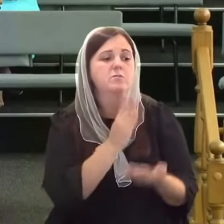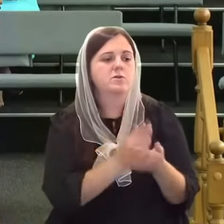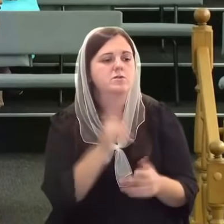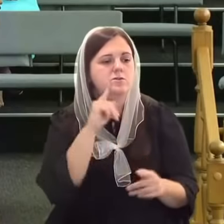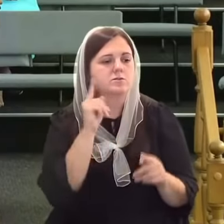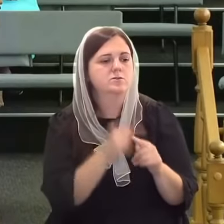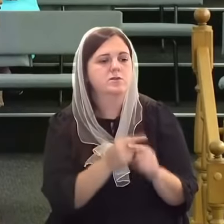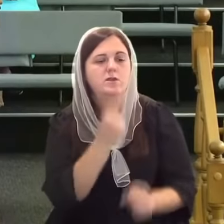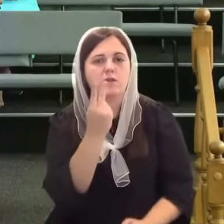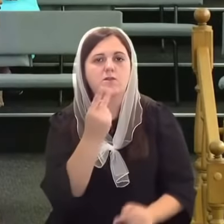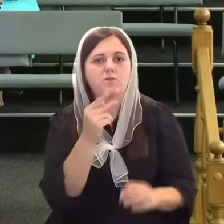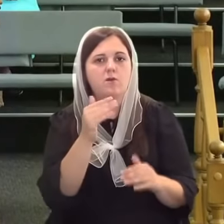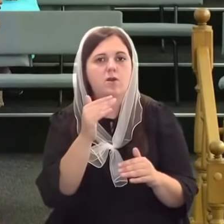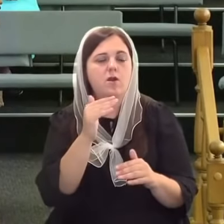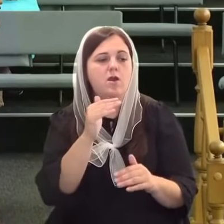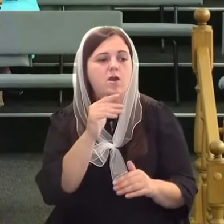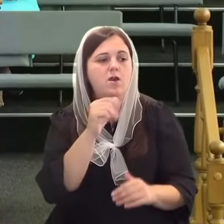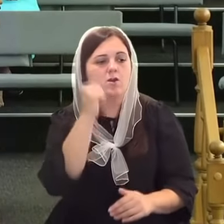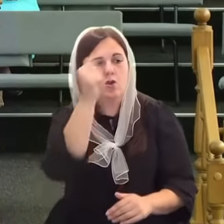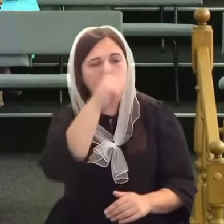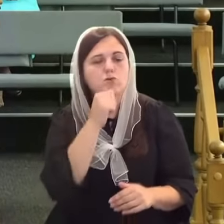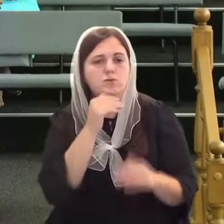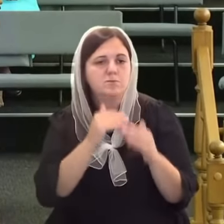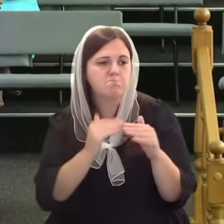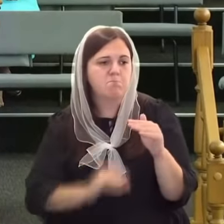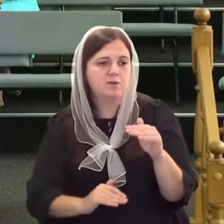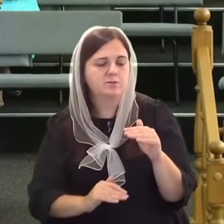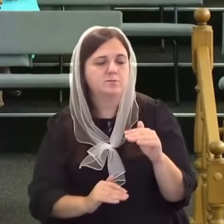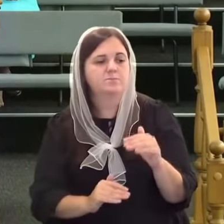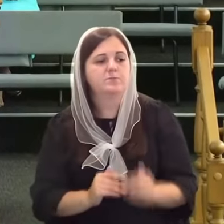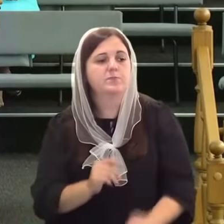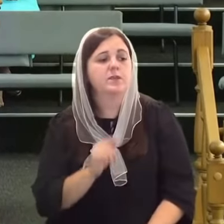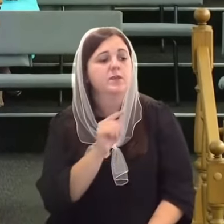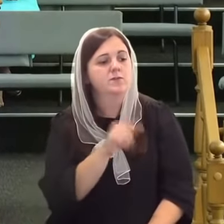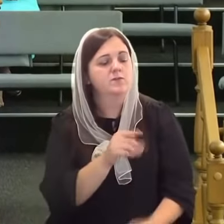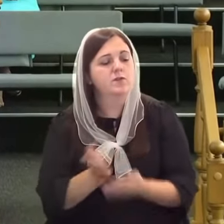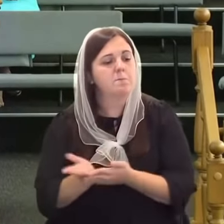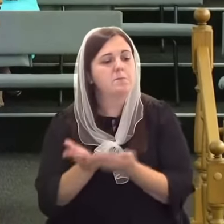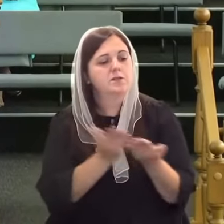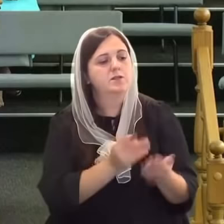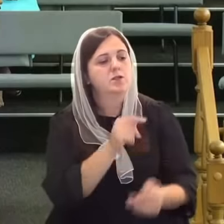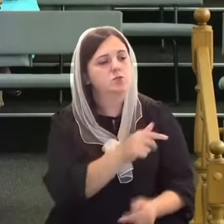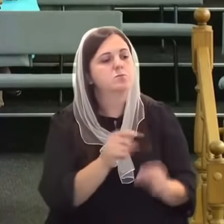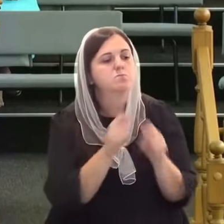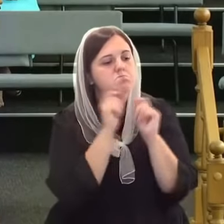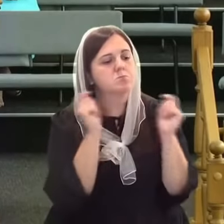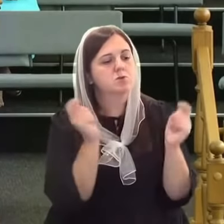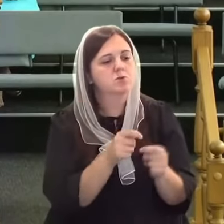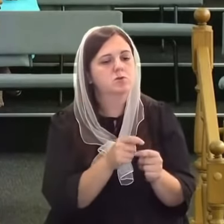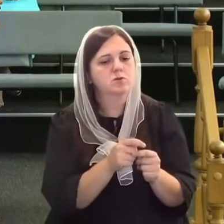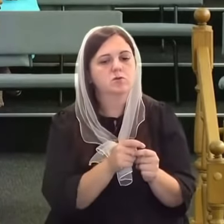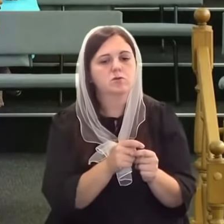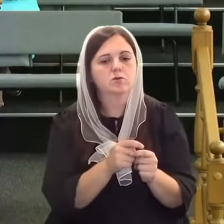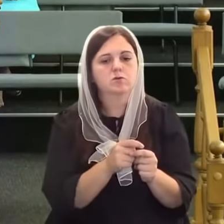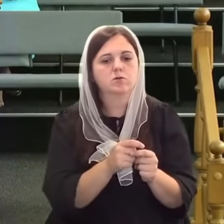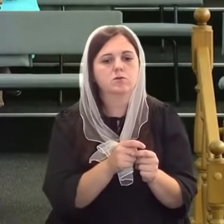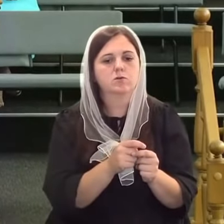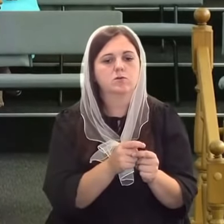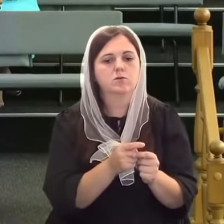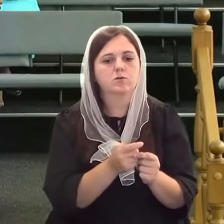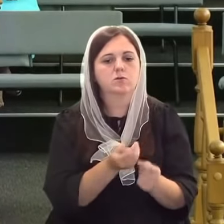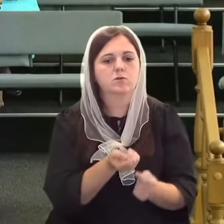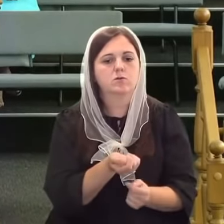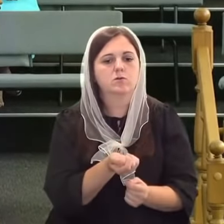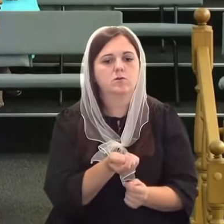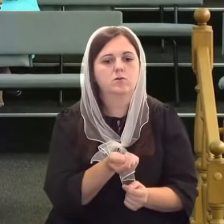тебя. И она передала тебе небольшой подарок. Он разжал у вас свои